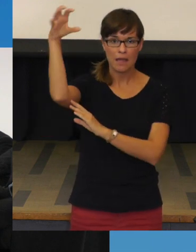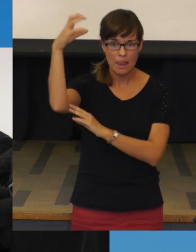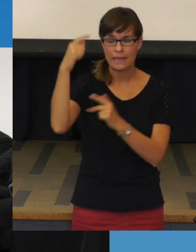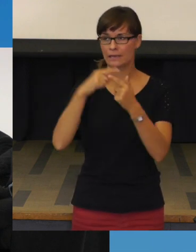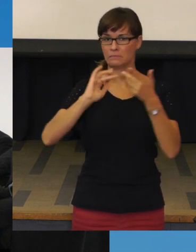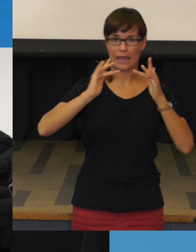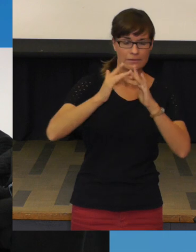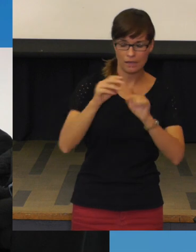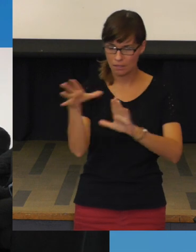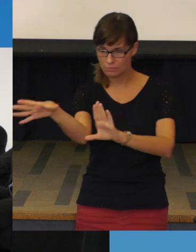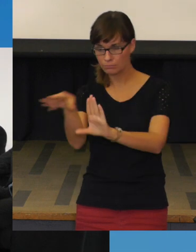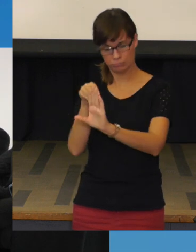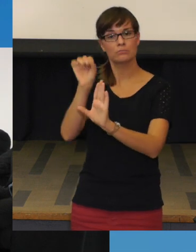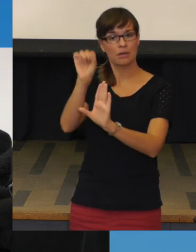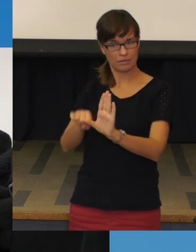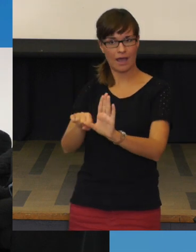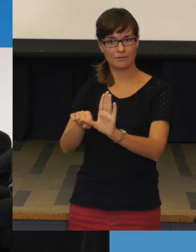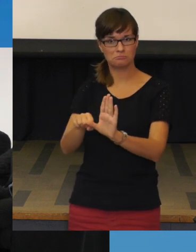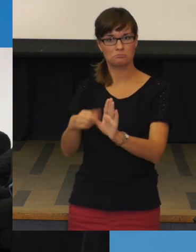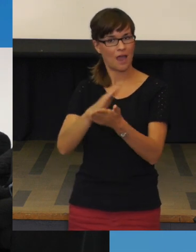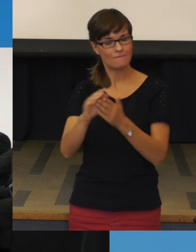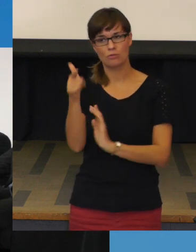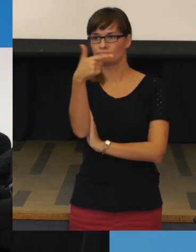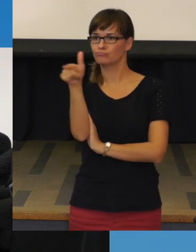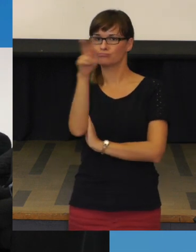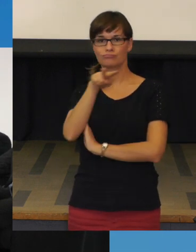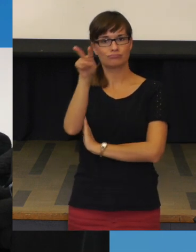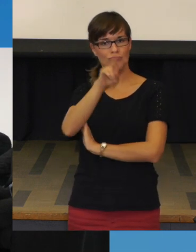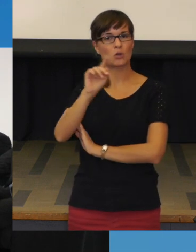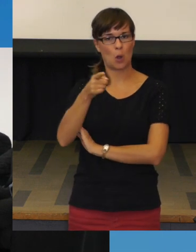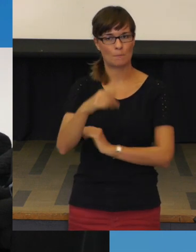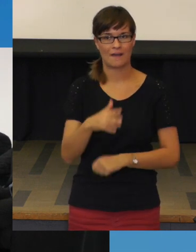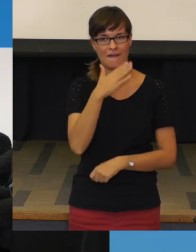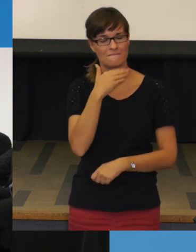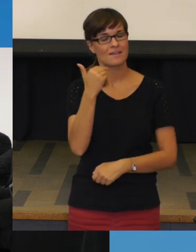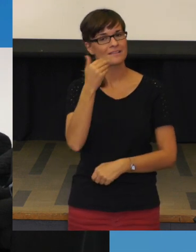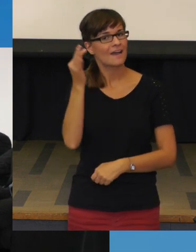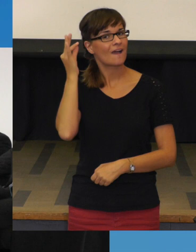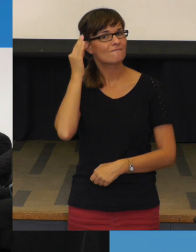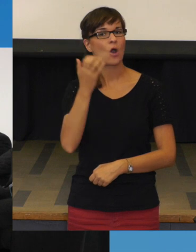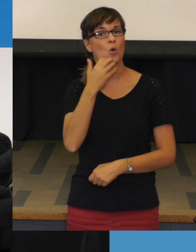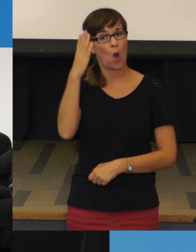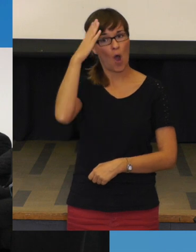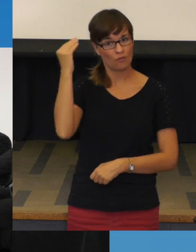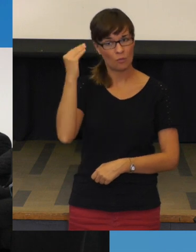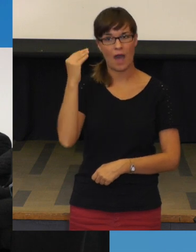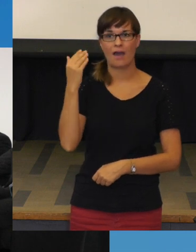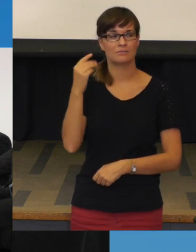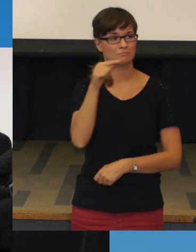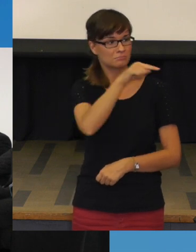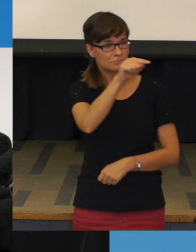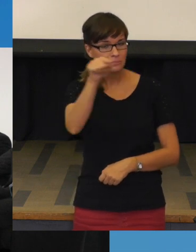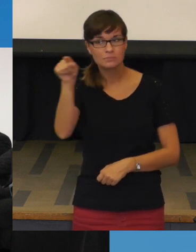ruhig noch mal rein. Ich bedanke mich bei Frau Hoffmann und bei unseren Herren im Hintergrund.